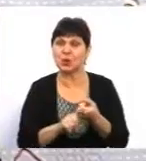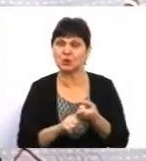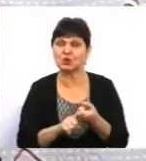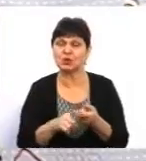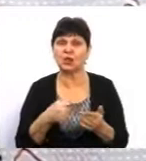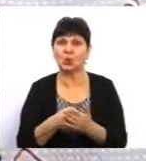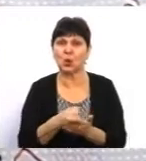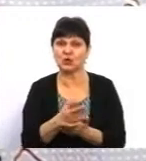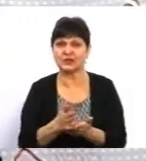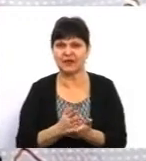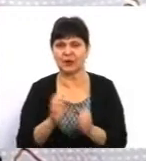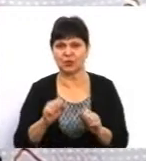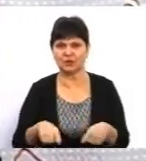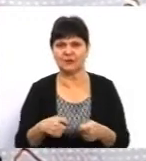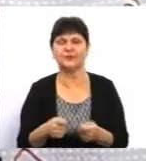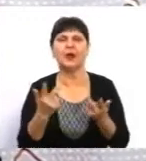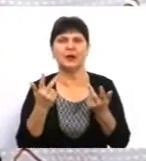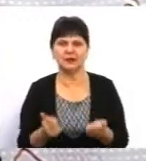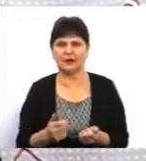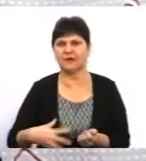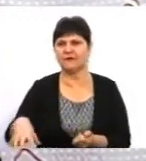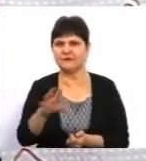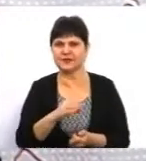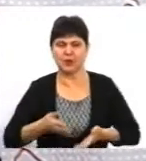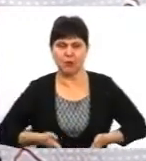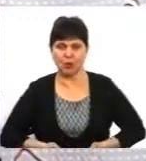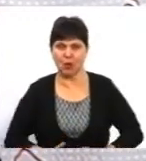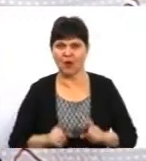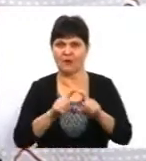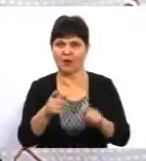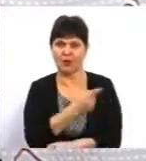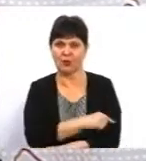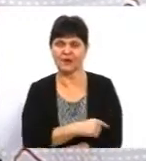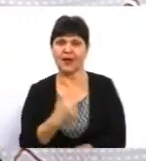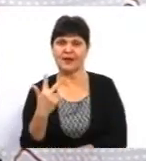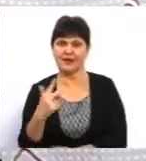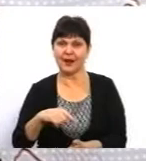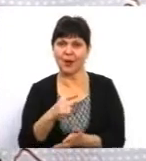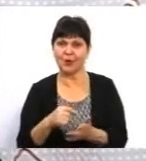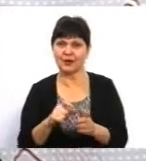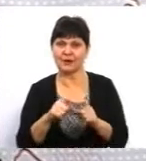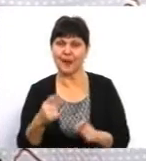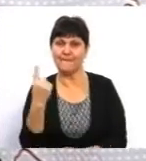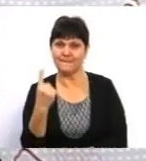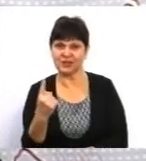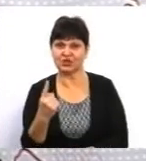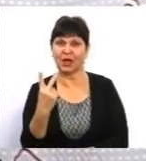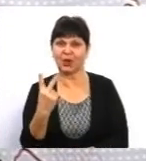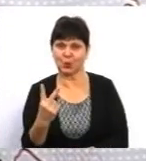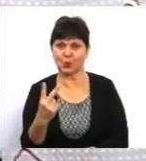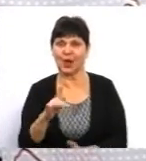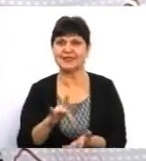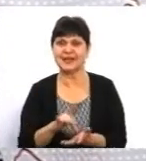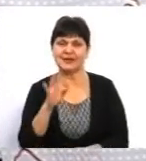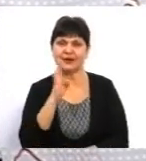цю послугу? Так, всі пологові будинки – це три наших комунальних заклади. Перший пологовий будинок, другий – центр матері та